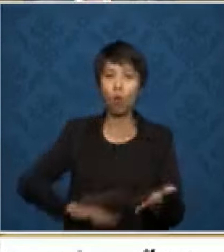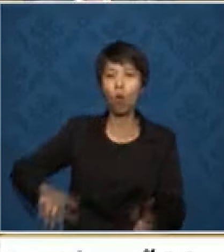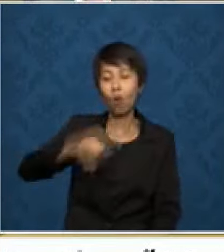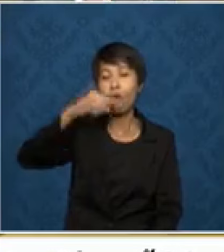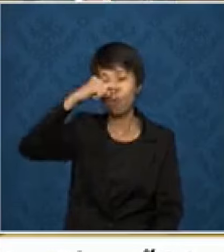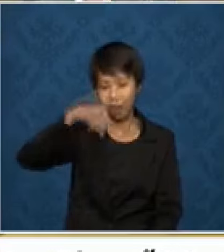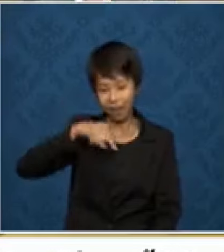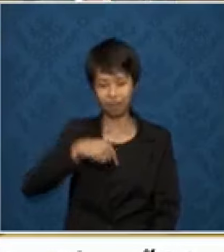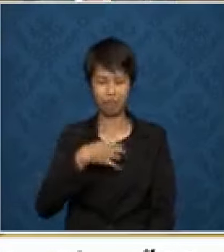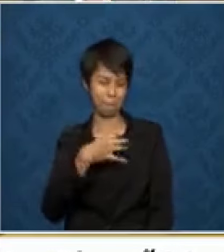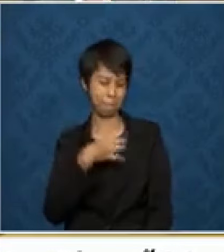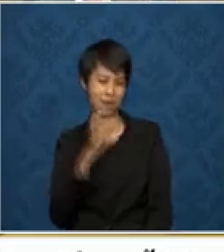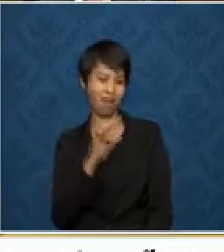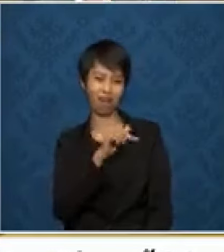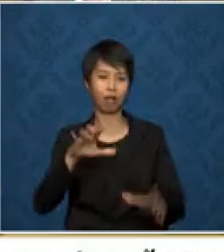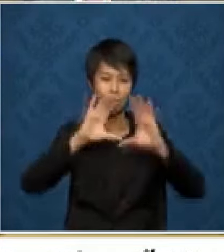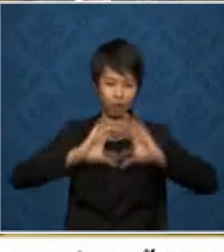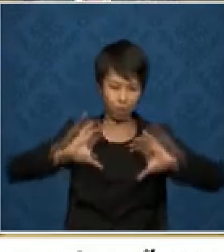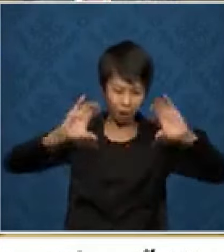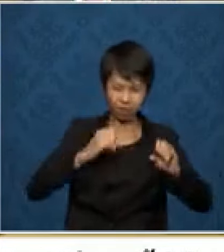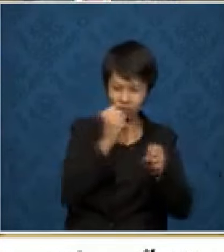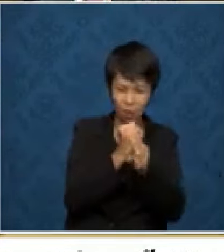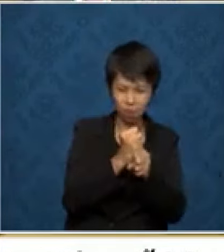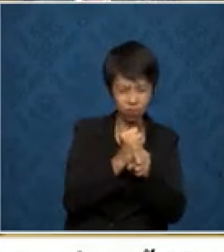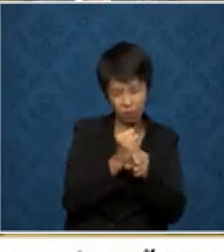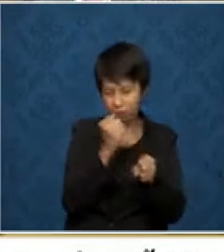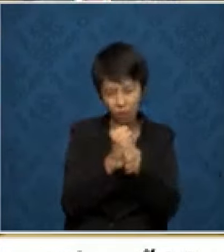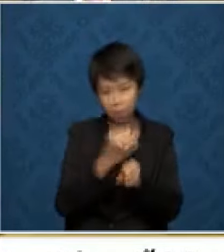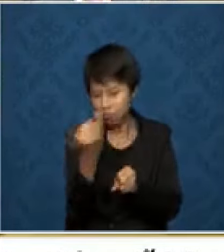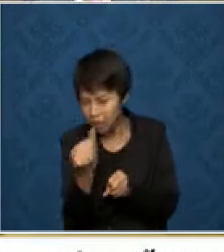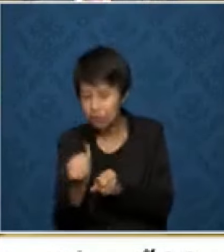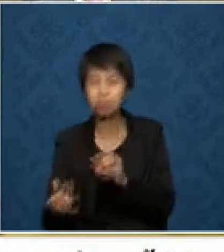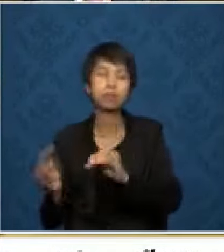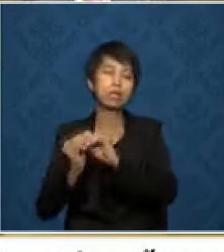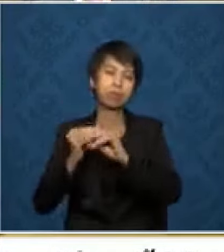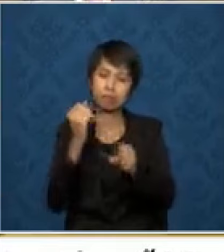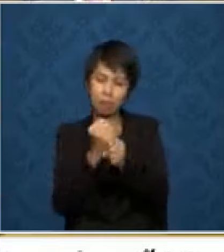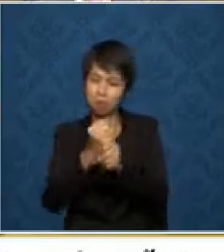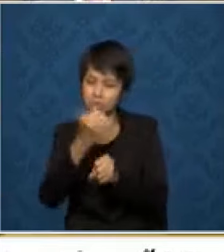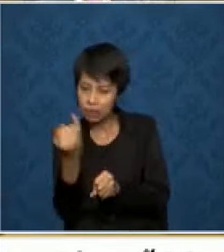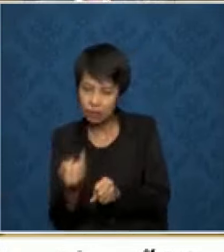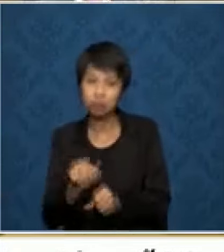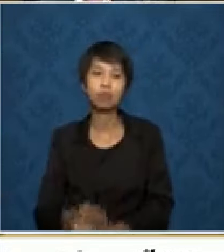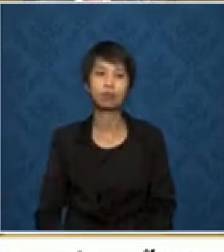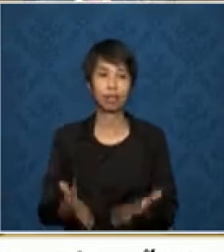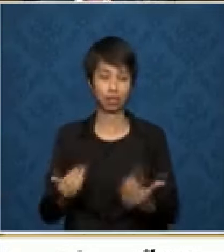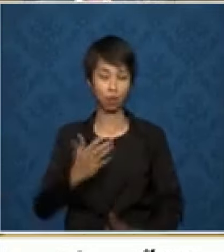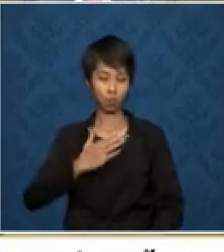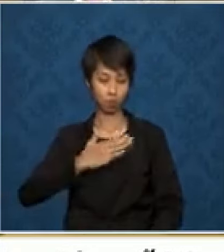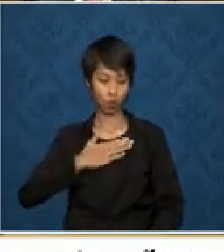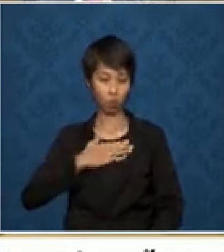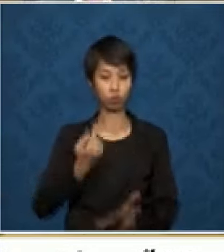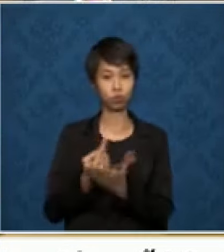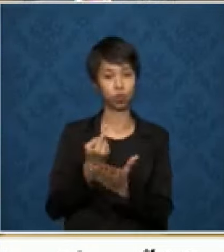เห็นรัฐบาลนี้ก่อกรรมเพิ่มครับในฐานะผู้แทนราษฎรคน